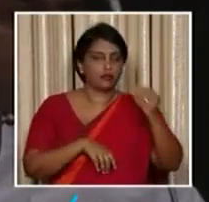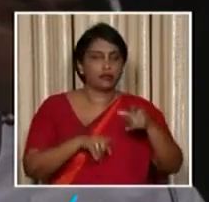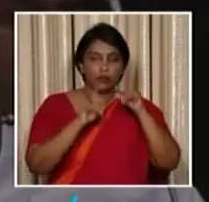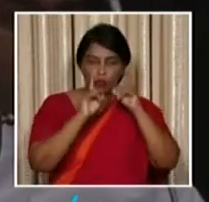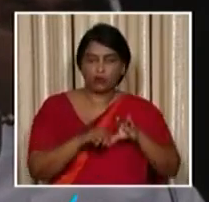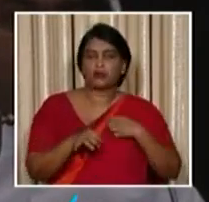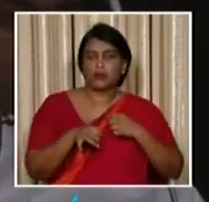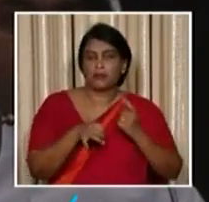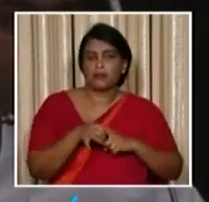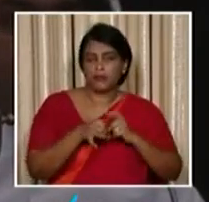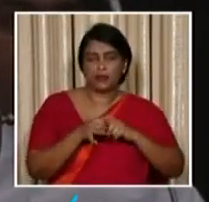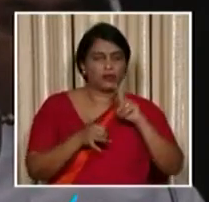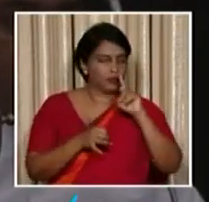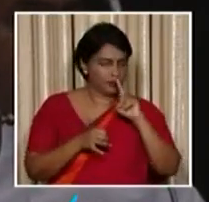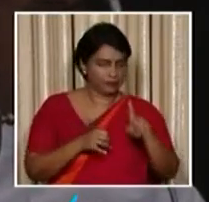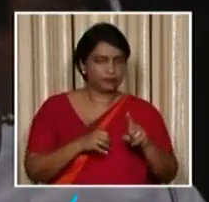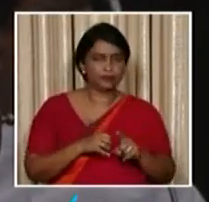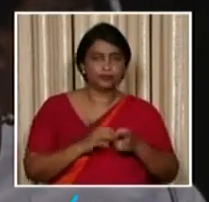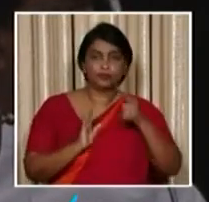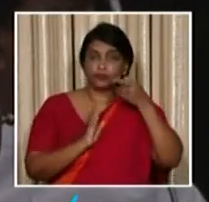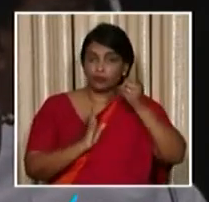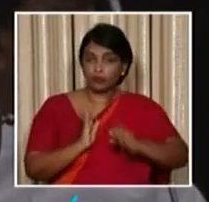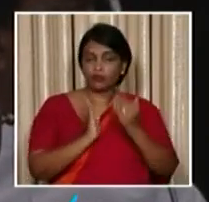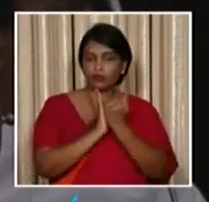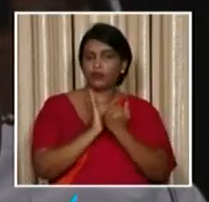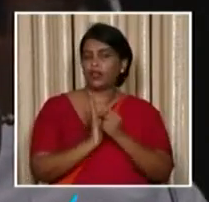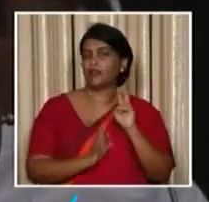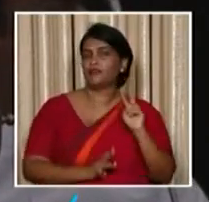මේ ප්‍රශ්නේ අහන්නේ ගරු මේ ස්ථාවර නියෝග 29